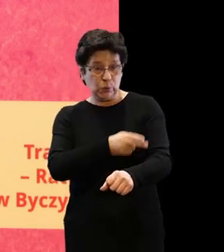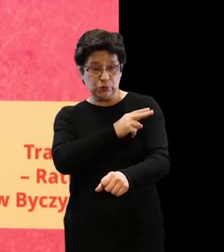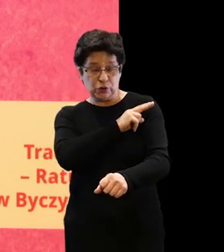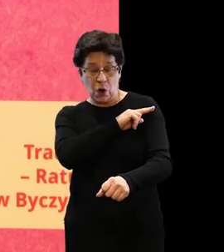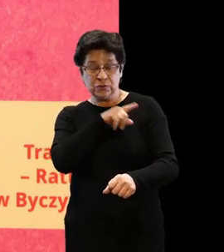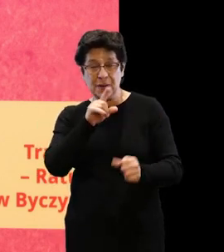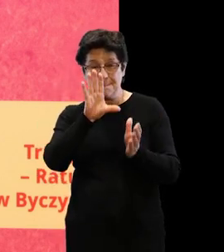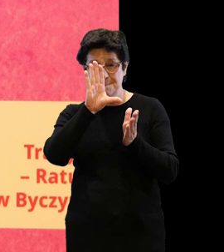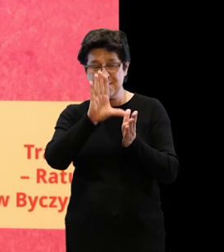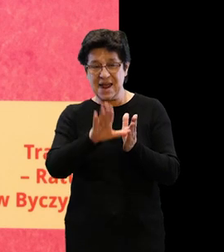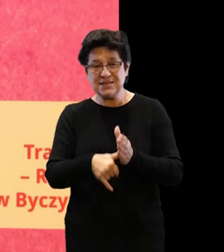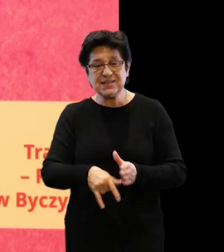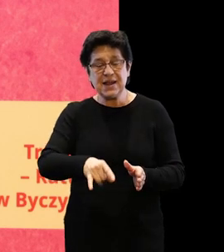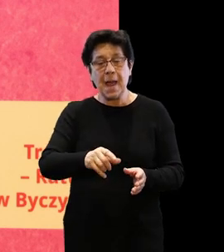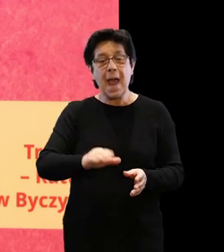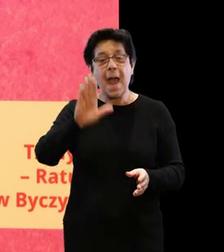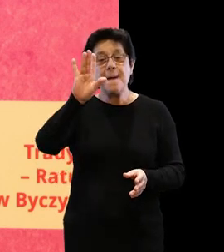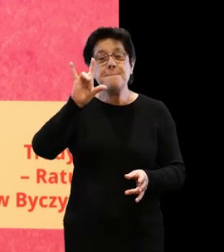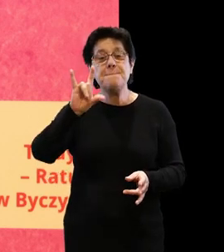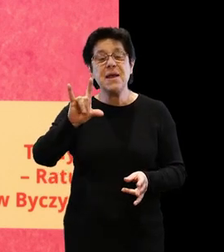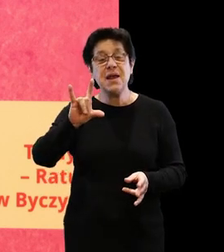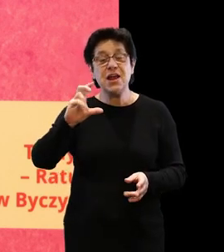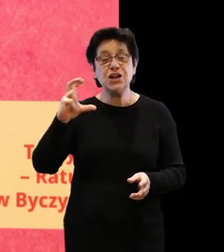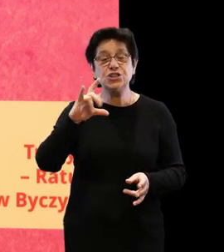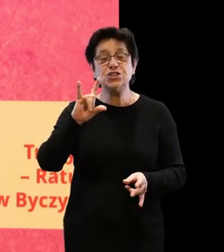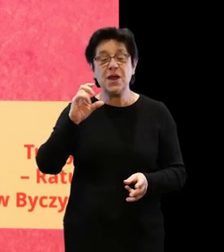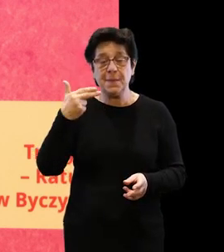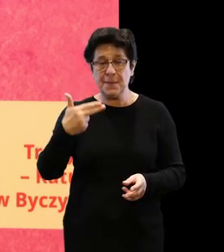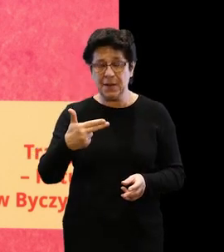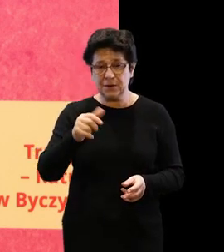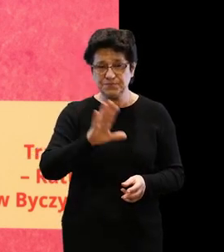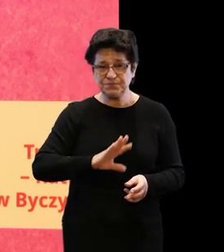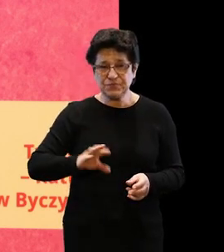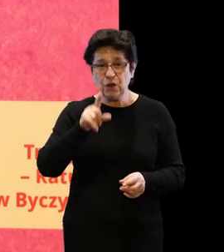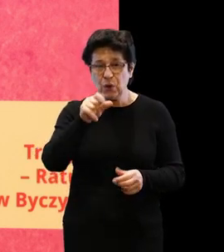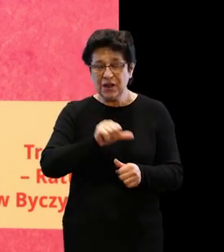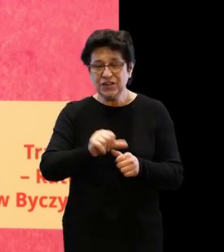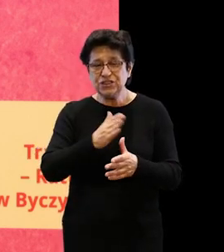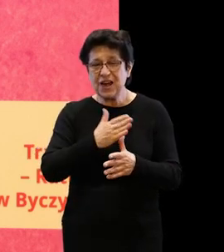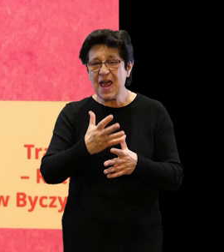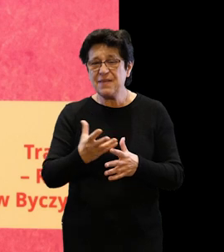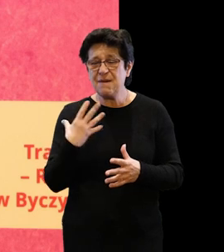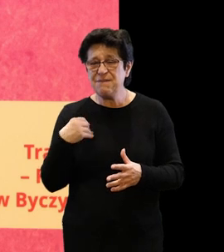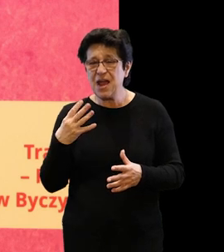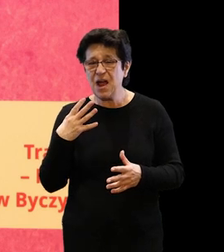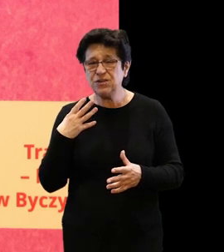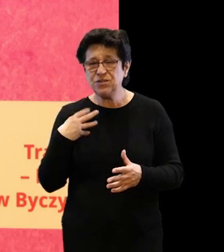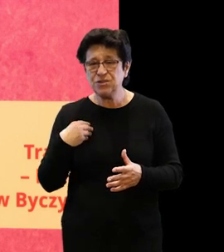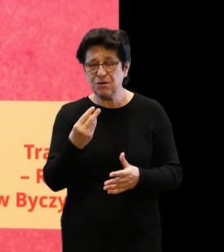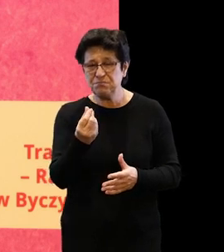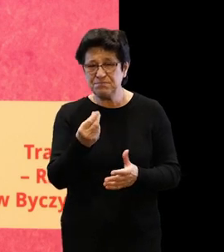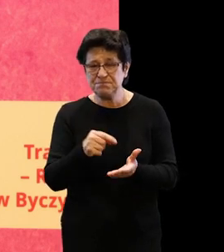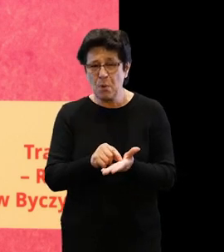Byczynie to organizuje i proszę państwa no widzimy wczesną średniowieczną monetę w bardzo kiepskim stanie ale